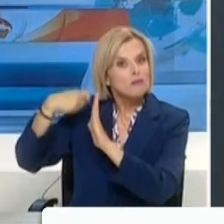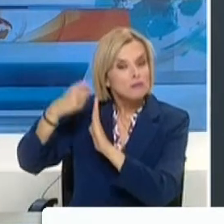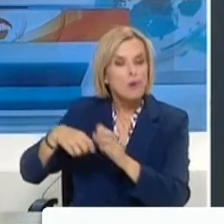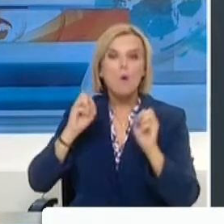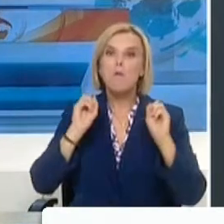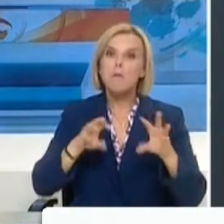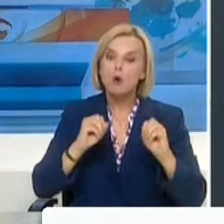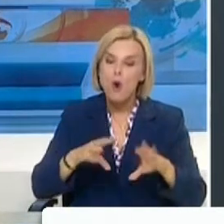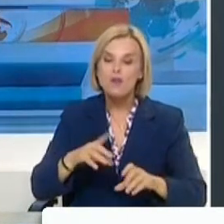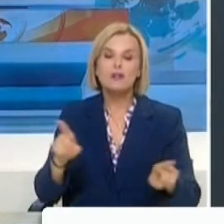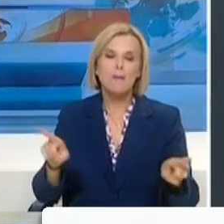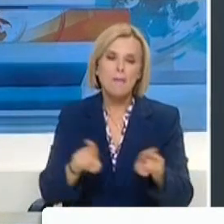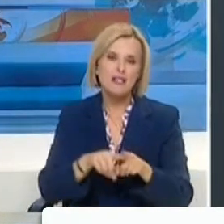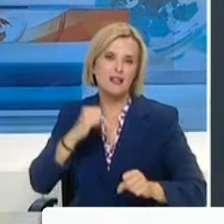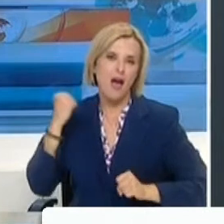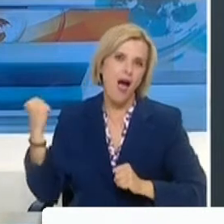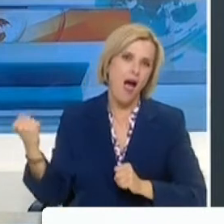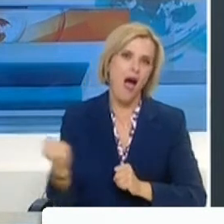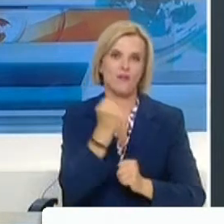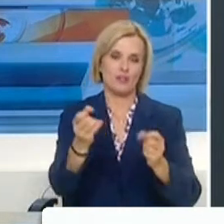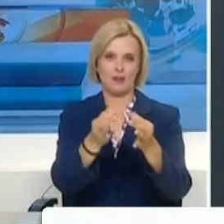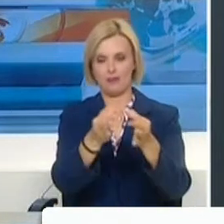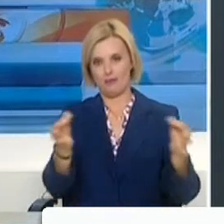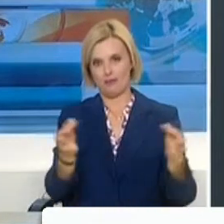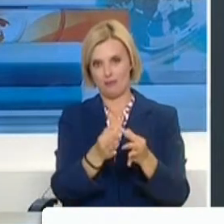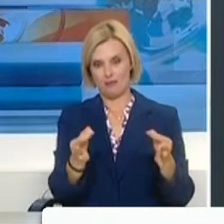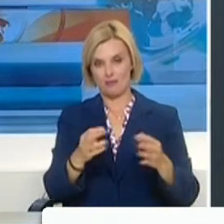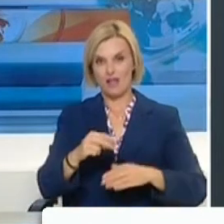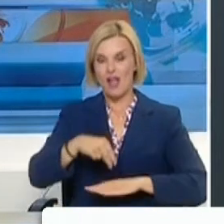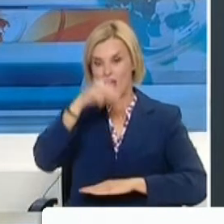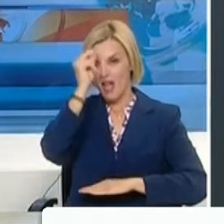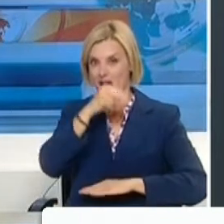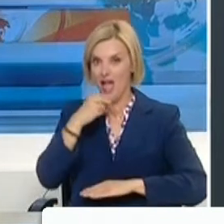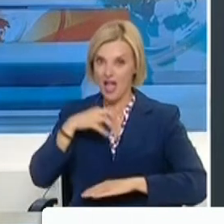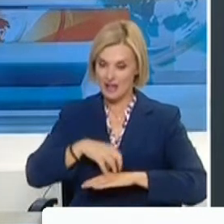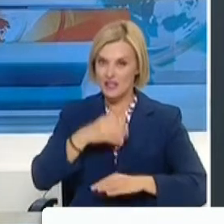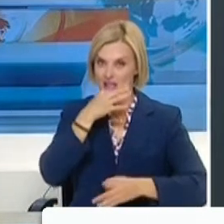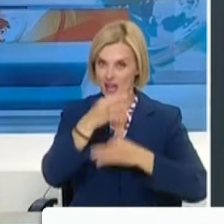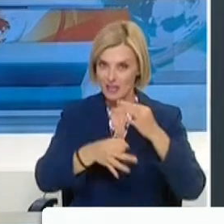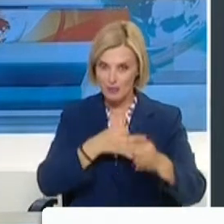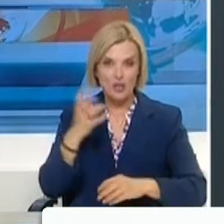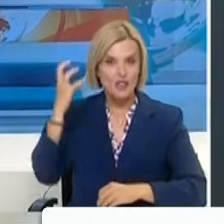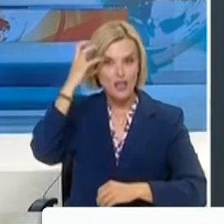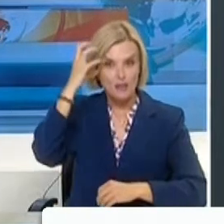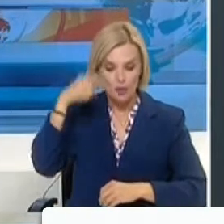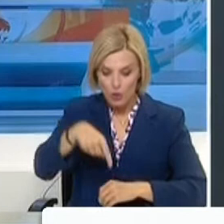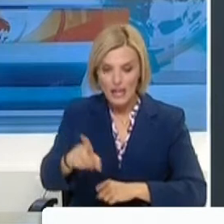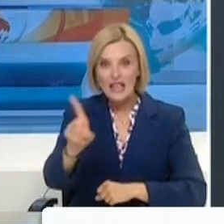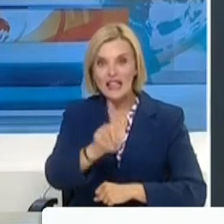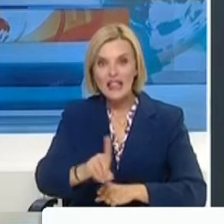με αυστηρούς κανόνες προστασίας. Σχετικά με τους χώρους λατρείας, θα θέλαμε να υπενθυμίσουμε τι ισχύει από αυτή την Κυριακή 17